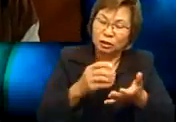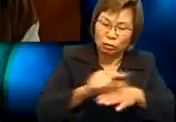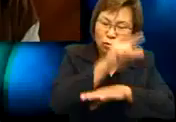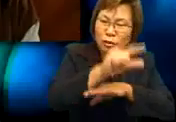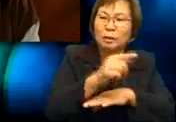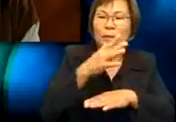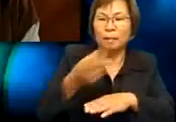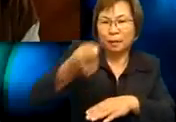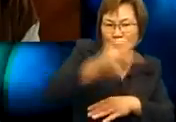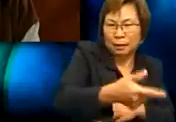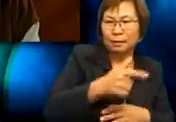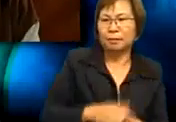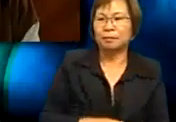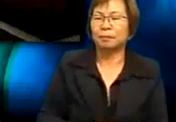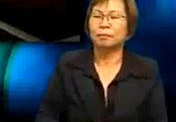balik.